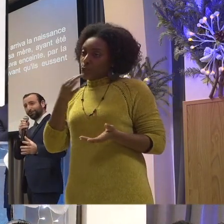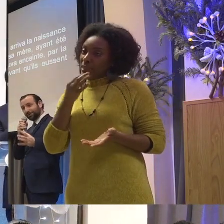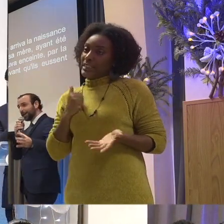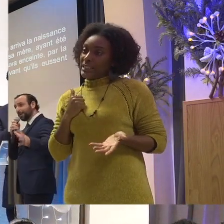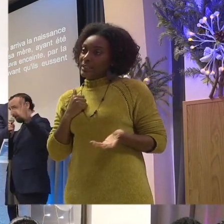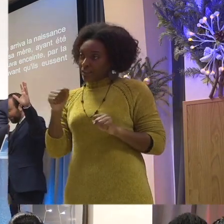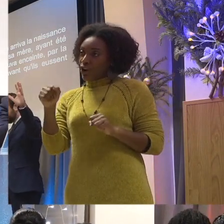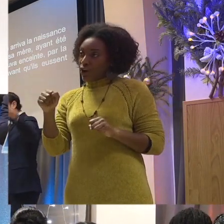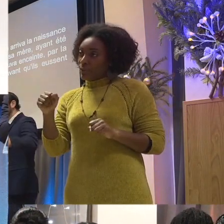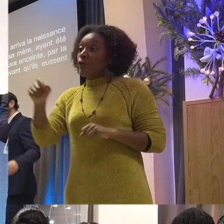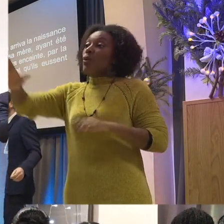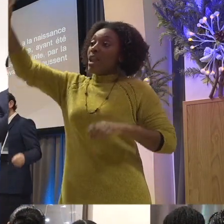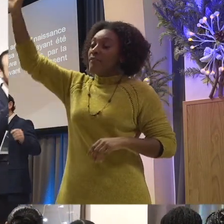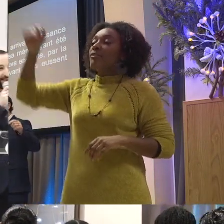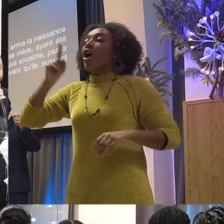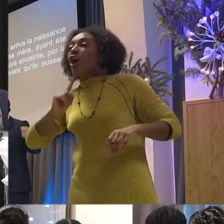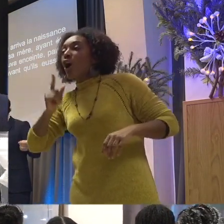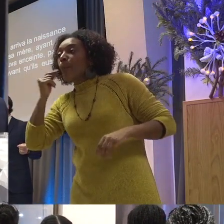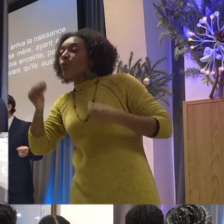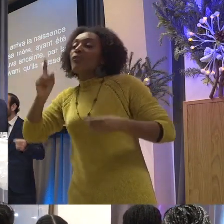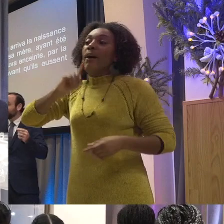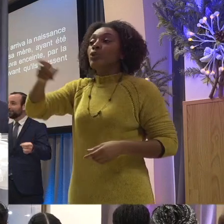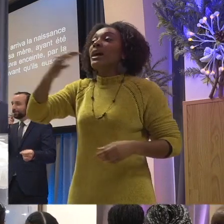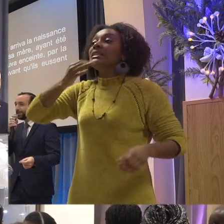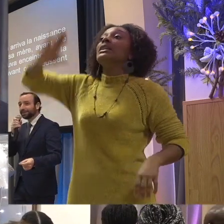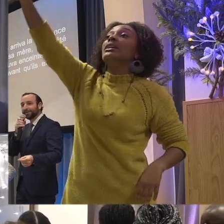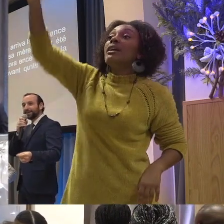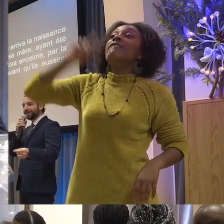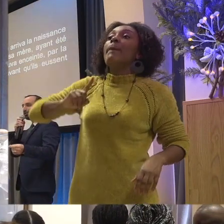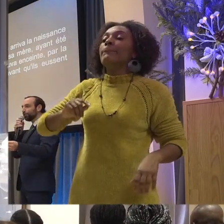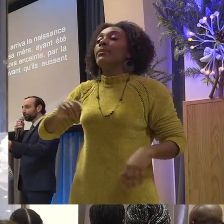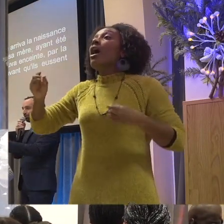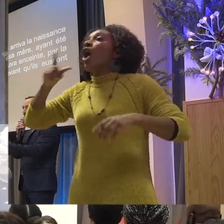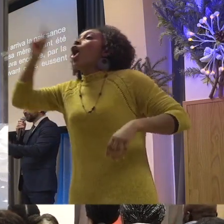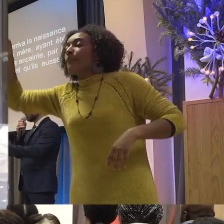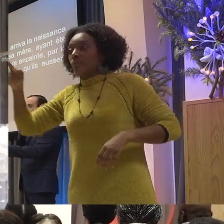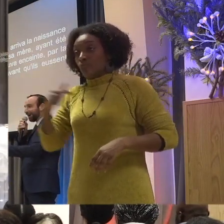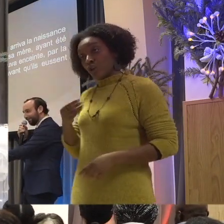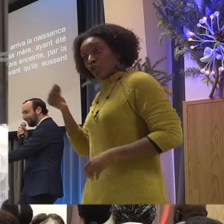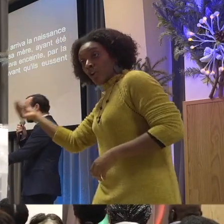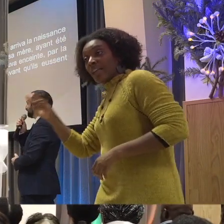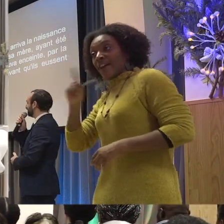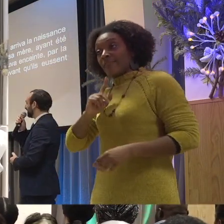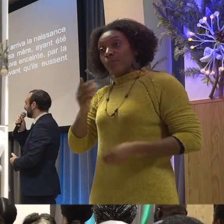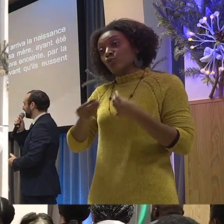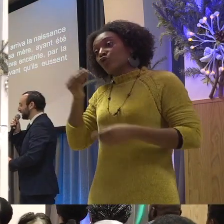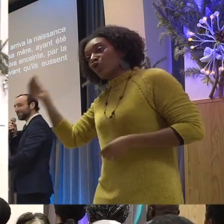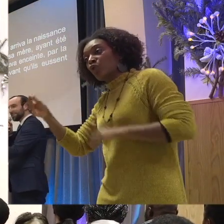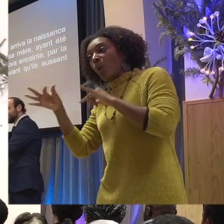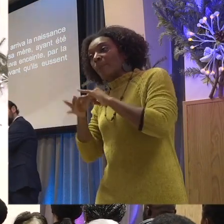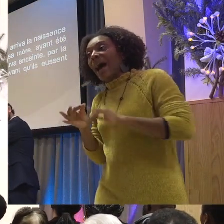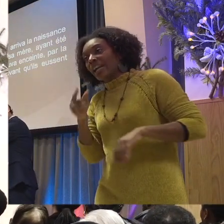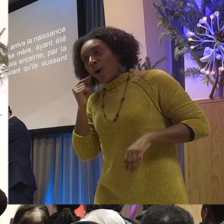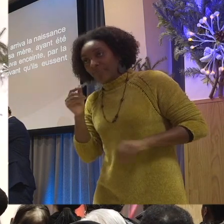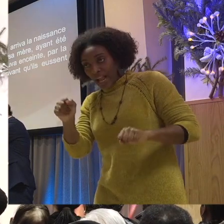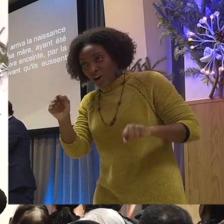l'ordre, dans le calme, à main levée, je vais sortir différents objets et vous allez me dire, est-ce que je le donne à la femme ou est-ce que je